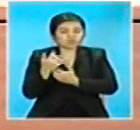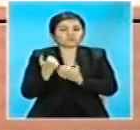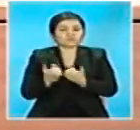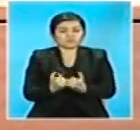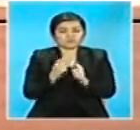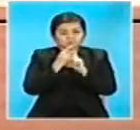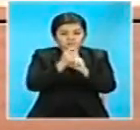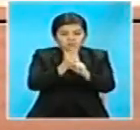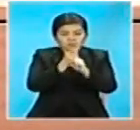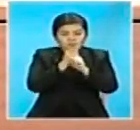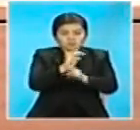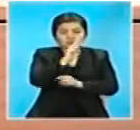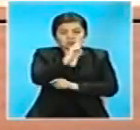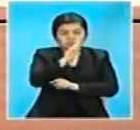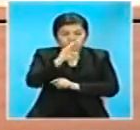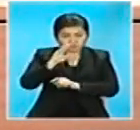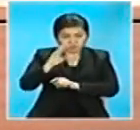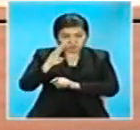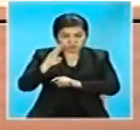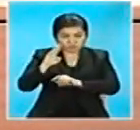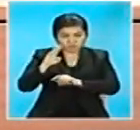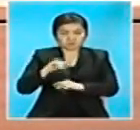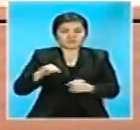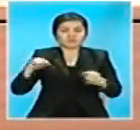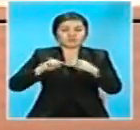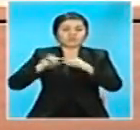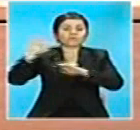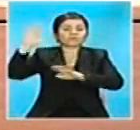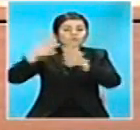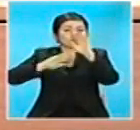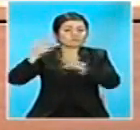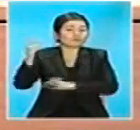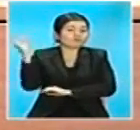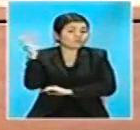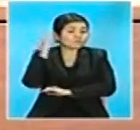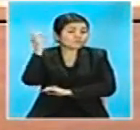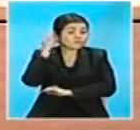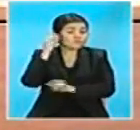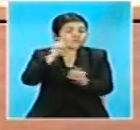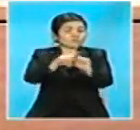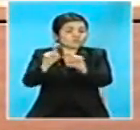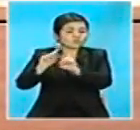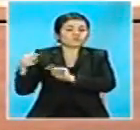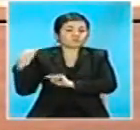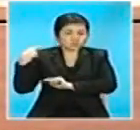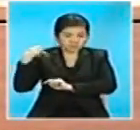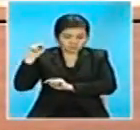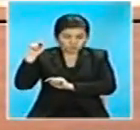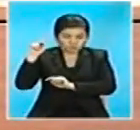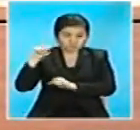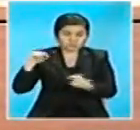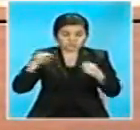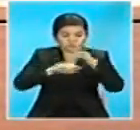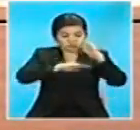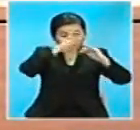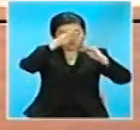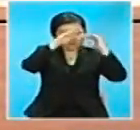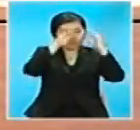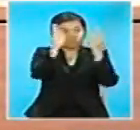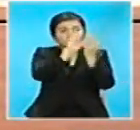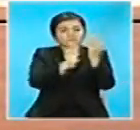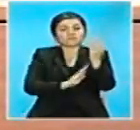ยนั้นการฟังเสียงนะครับของทุกคนเนี่ยนะครับเป็นประโยชน์ต่อการพัฒนาประเทศเป็นอย่